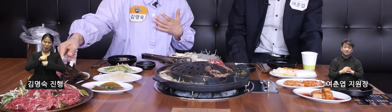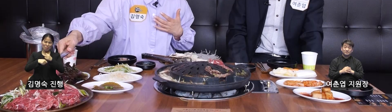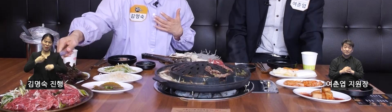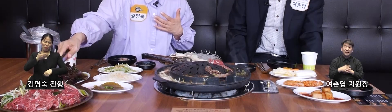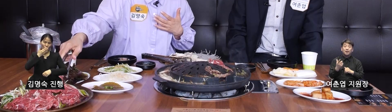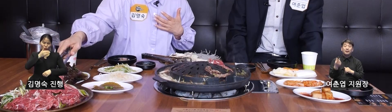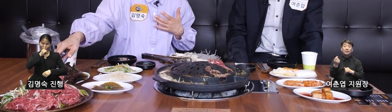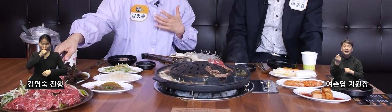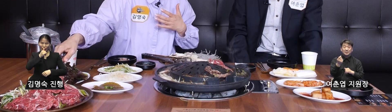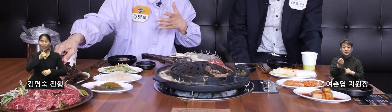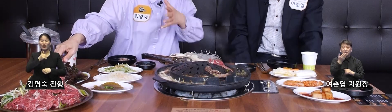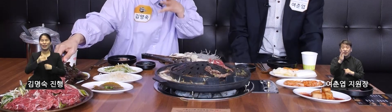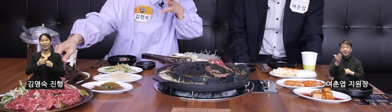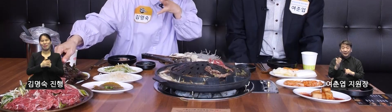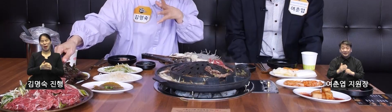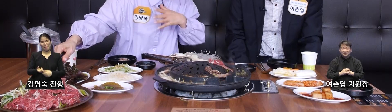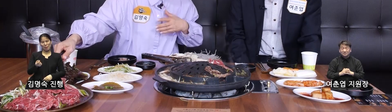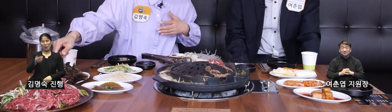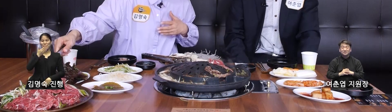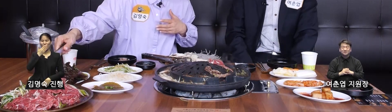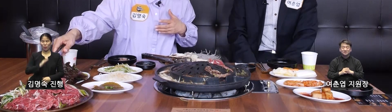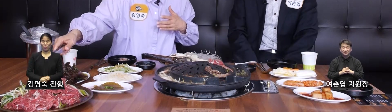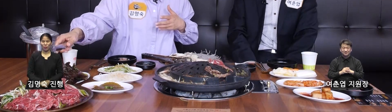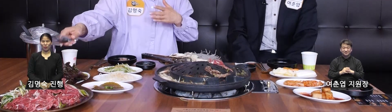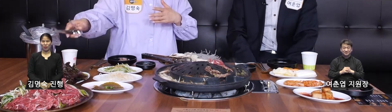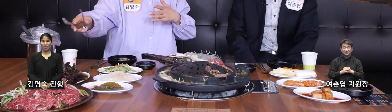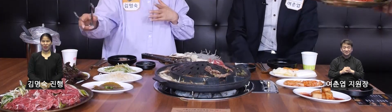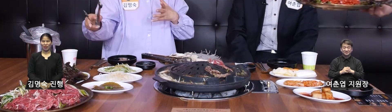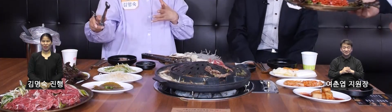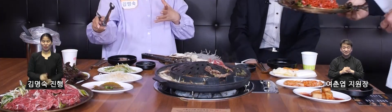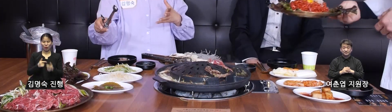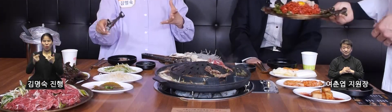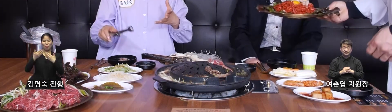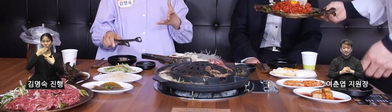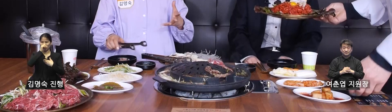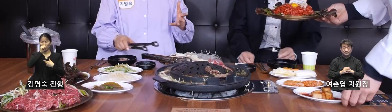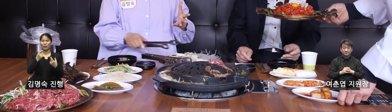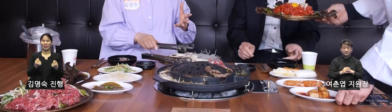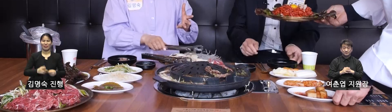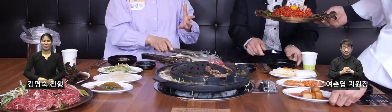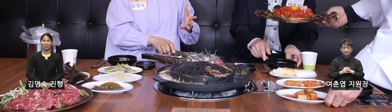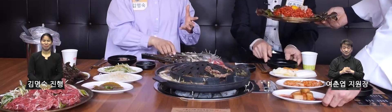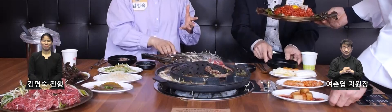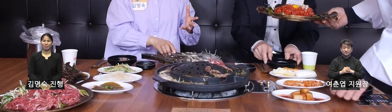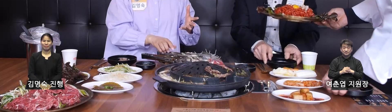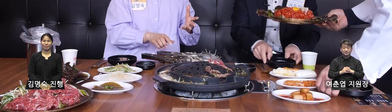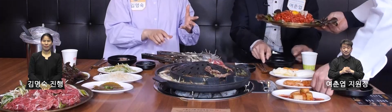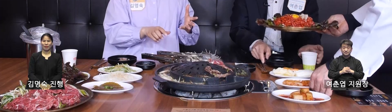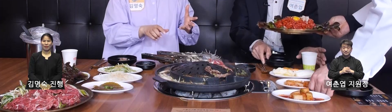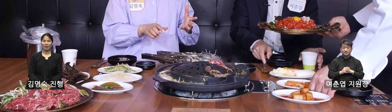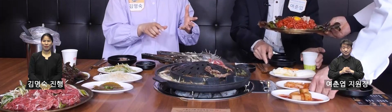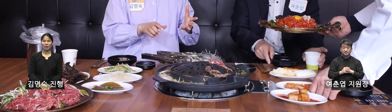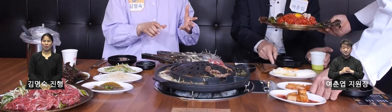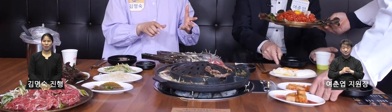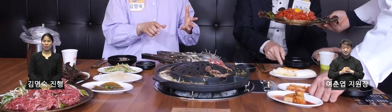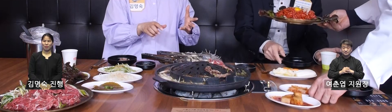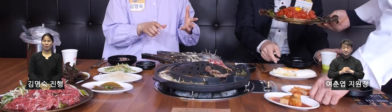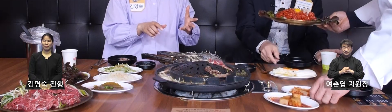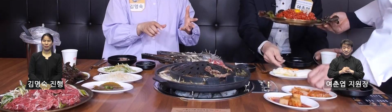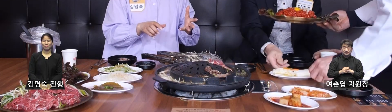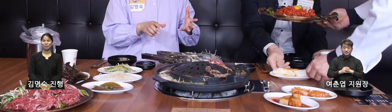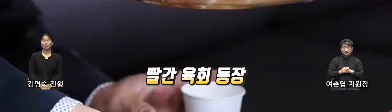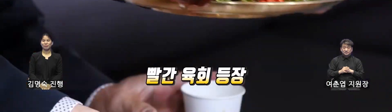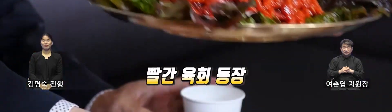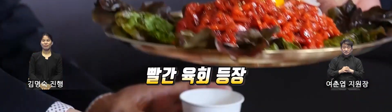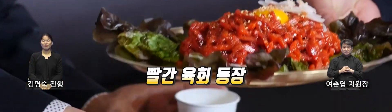빨리. 빨리 먹어. 한 판 다 끝내주세요. 어머. 이제 육회가 조금 특이합니다. 나는